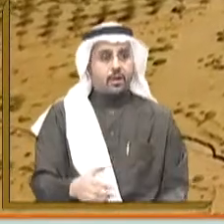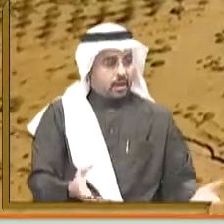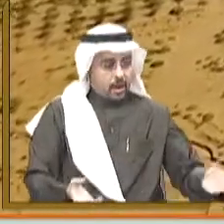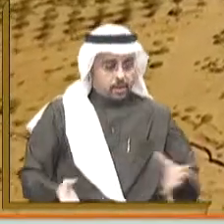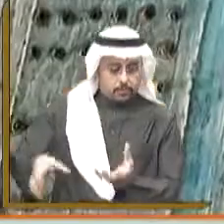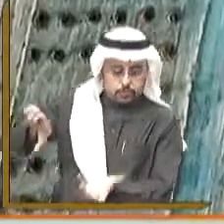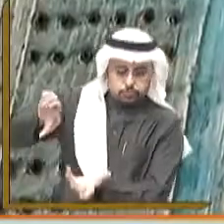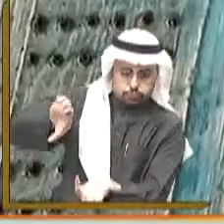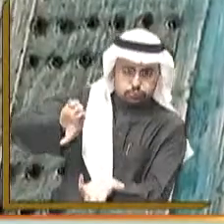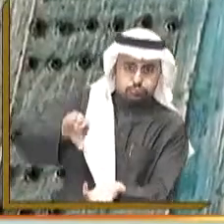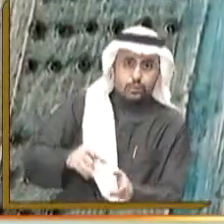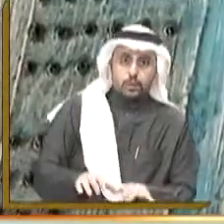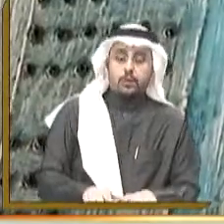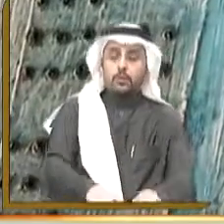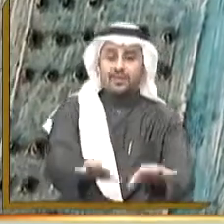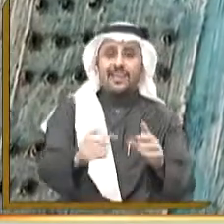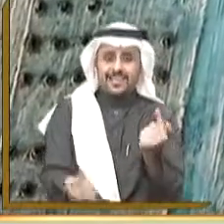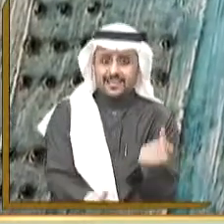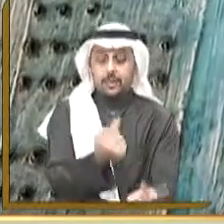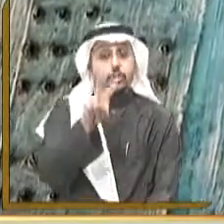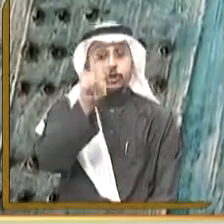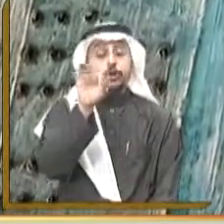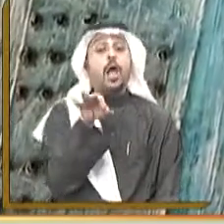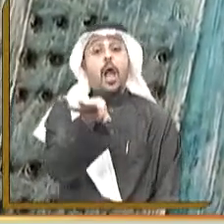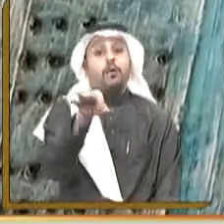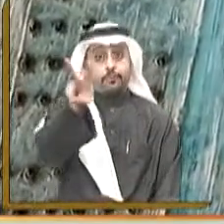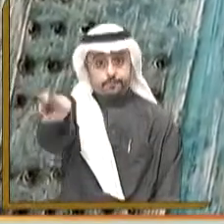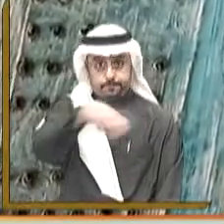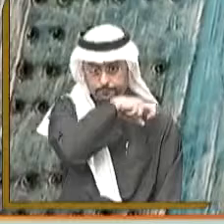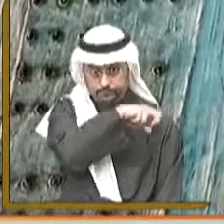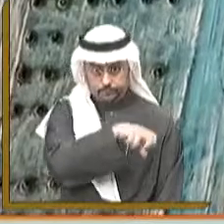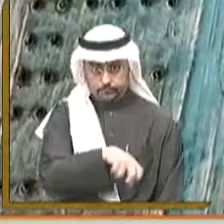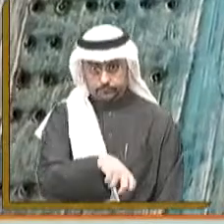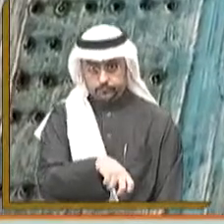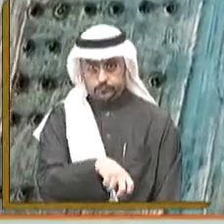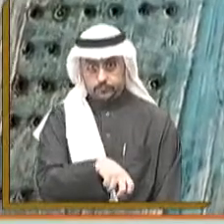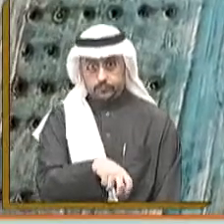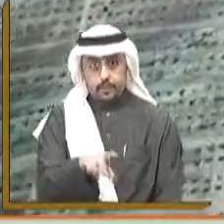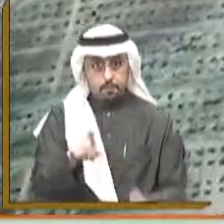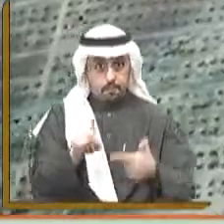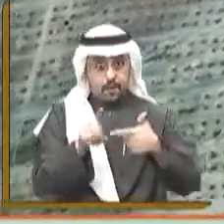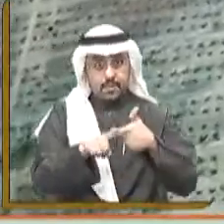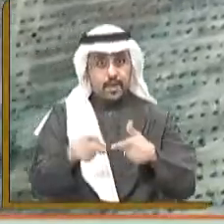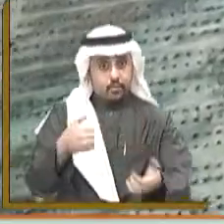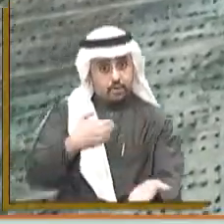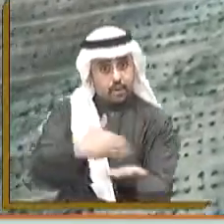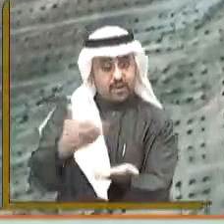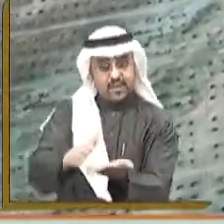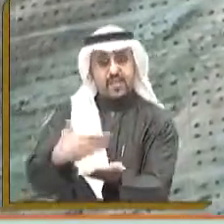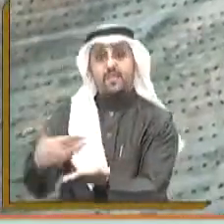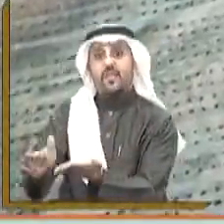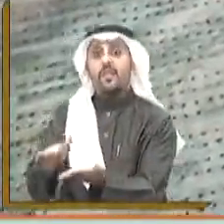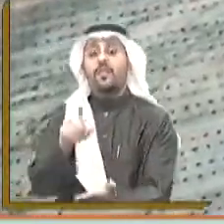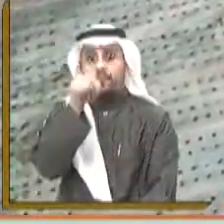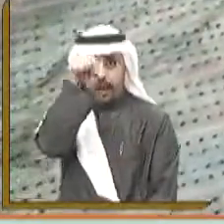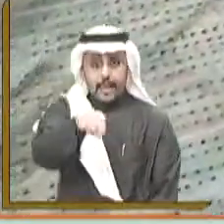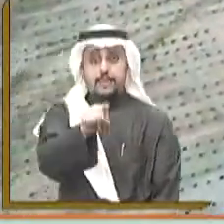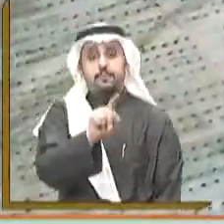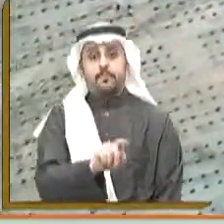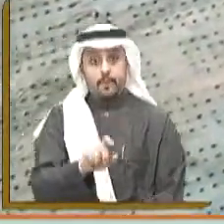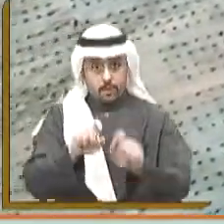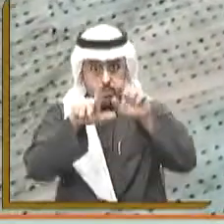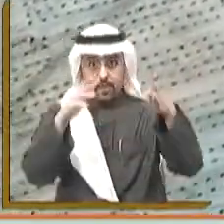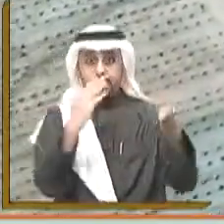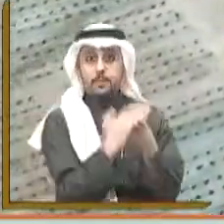على المخالفين تصل إلى 20,000 ريال مع الإلزام بإزالة المخالفة وإصلاح الضرر ودفع التعويضات وفقا للائحة